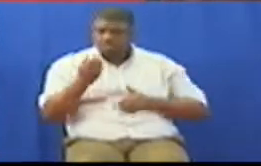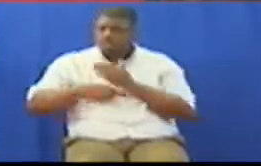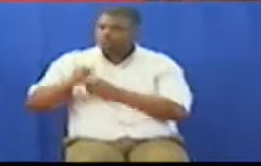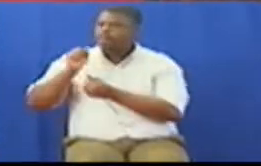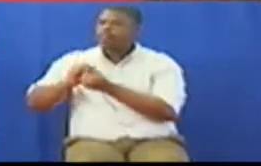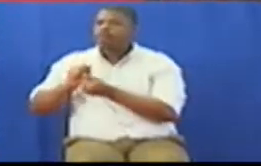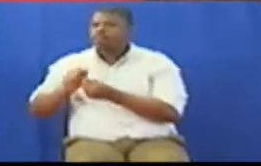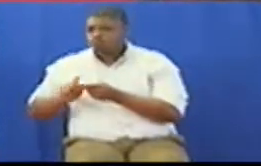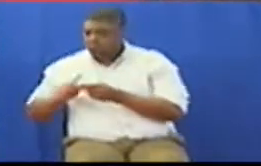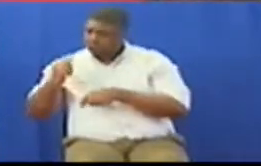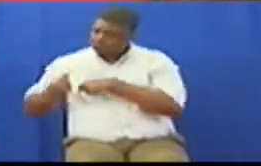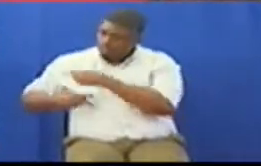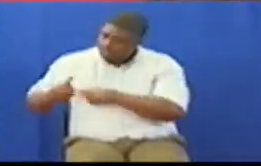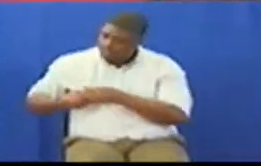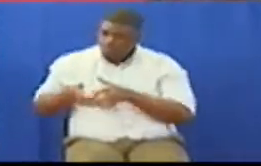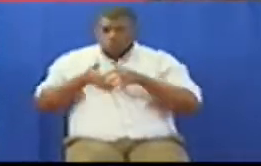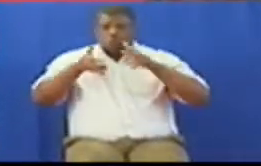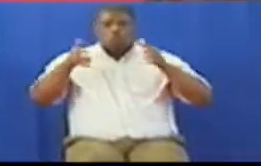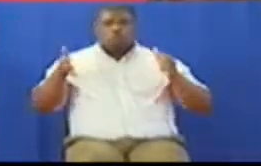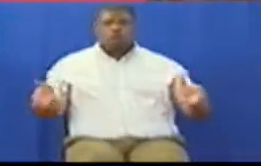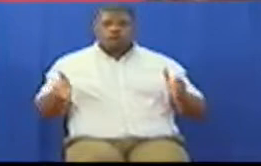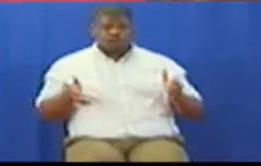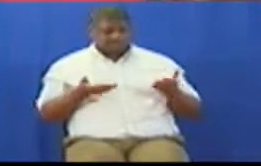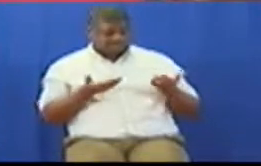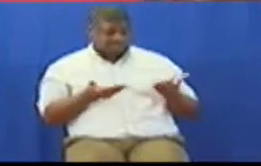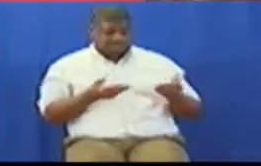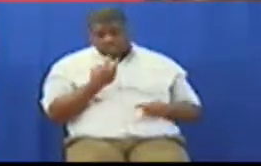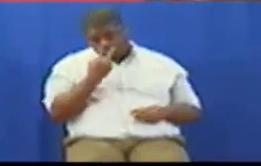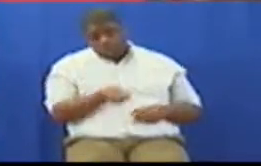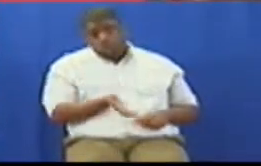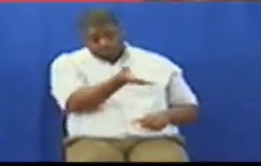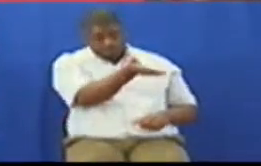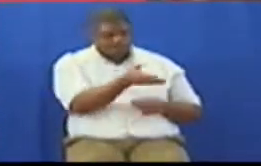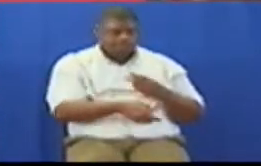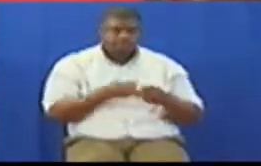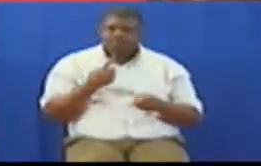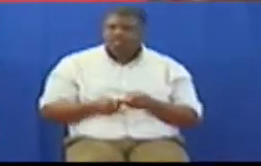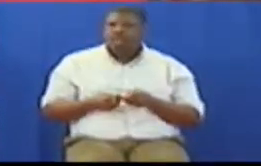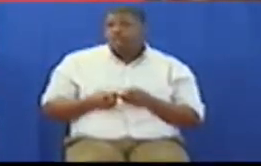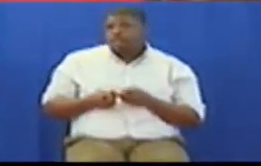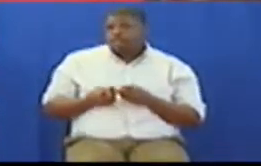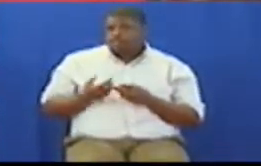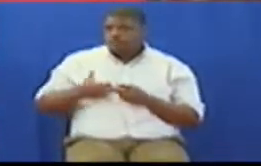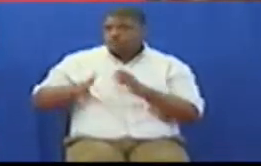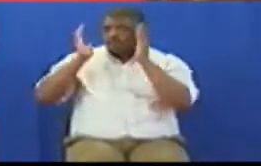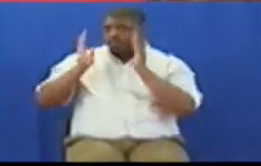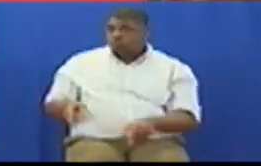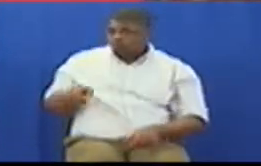ya miradi mikubwa ambayo inaendelea. Ningependa pia kumsifu Mheshimiwa Waziri